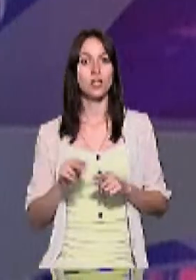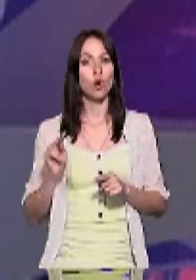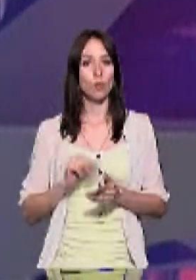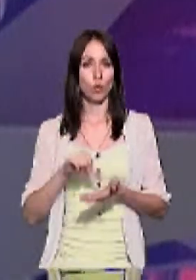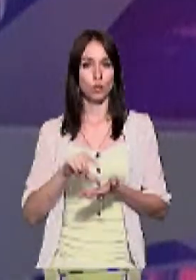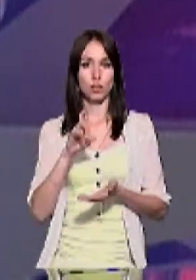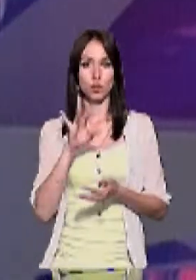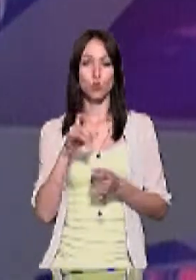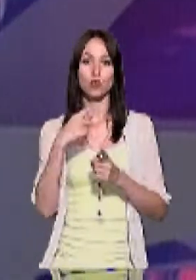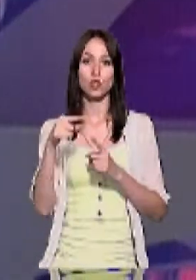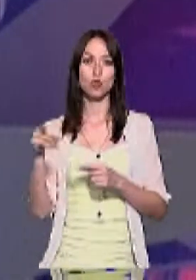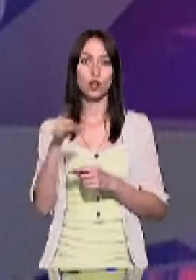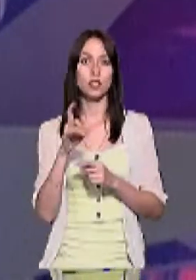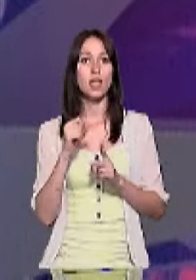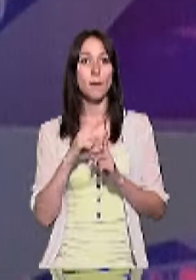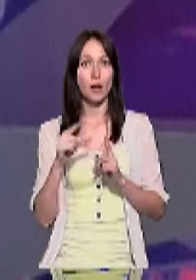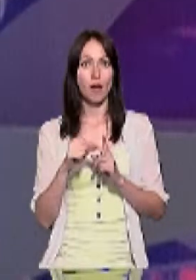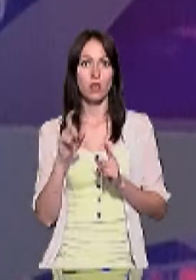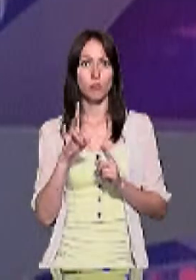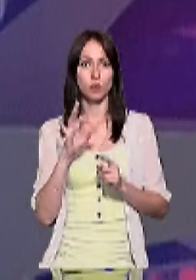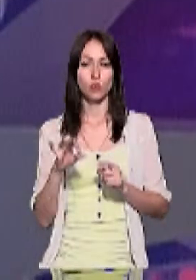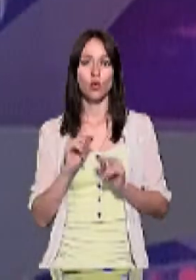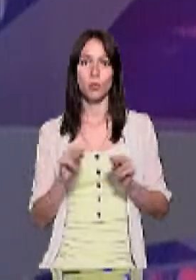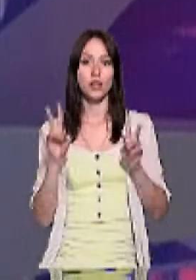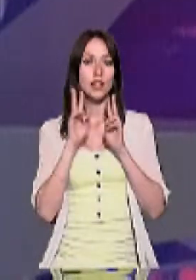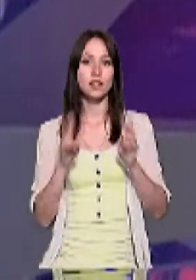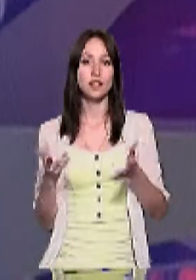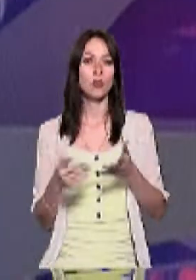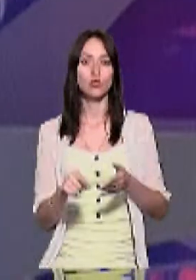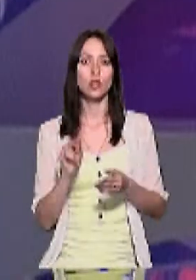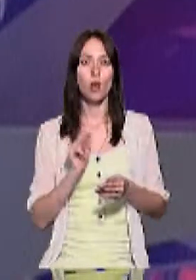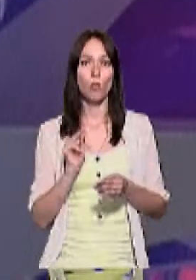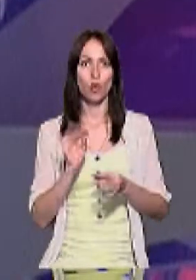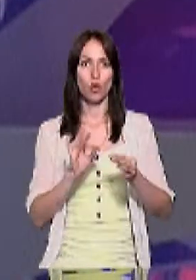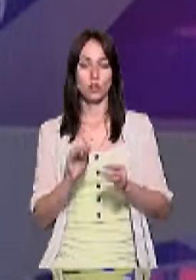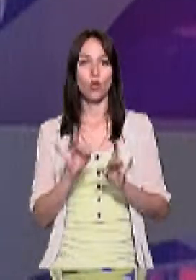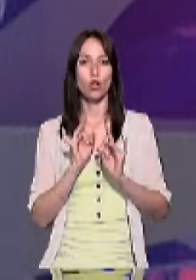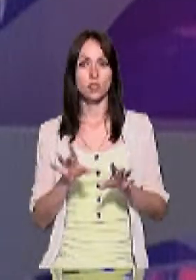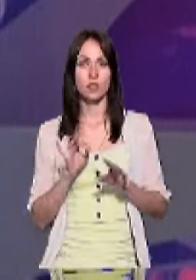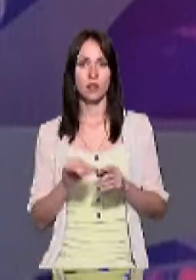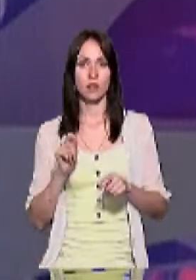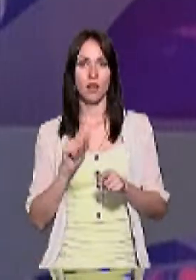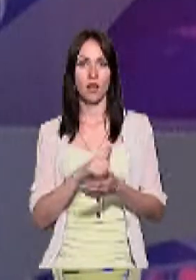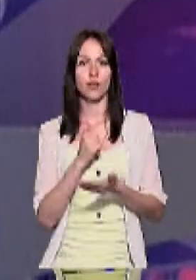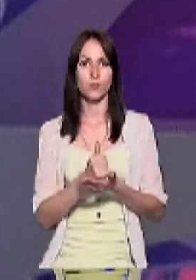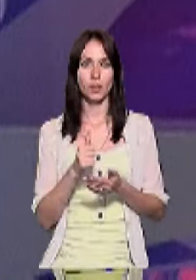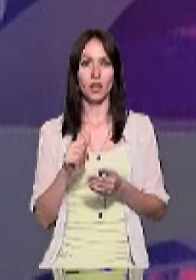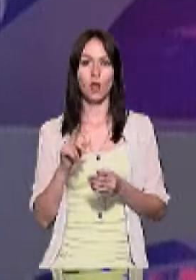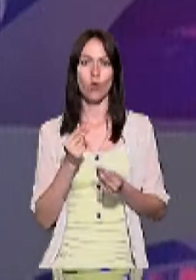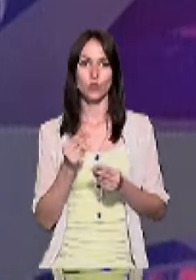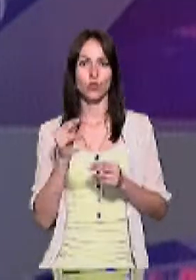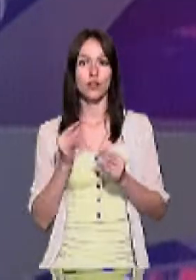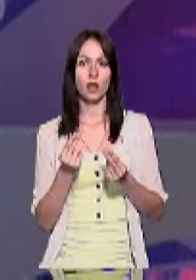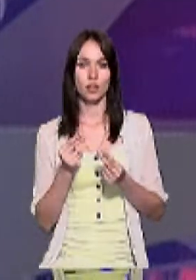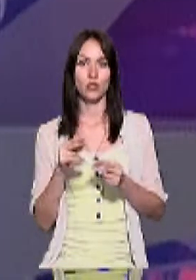учасників ЗНО з іншого регіону. За правилами тестування викладачі не знають, чиї роботи оцінюють, каже методистка регіонального центру оцінювання якості